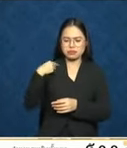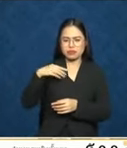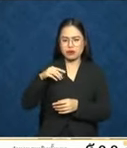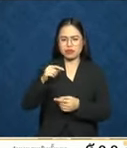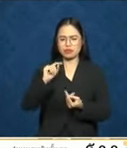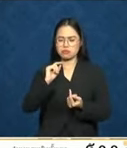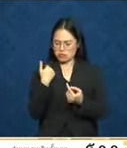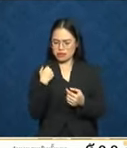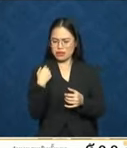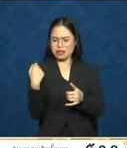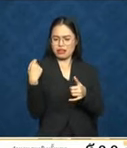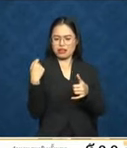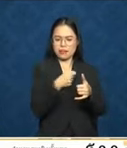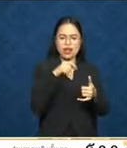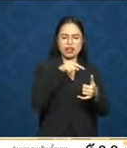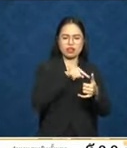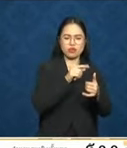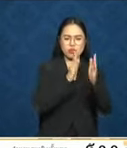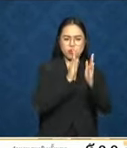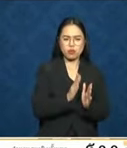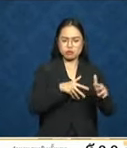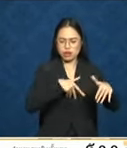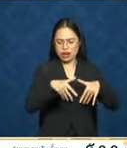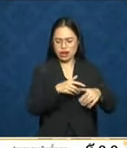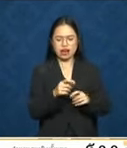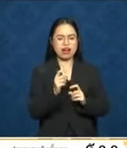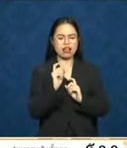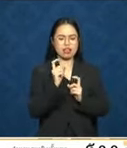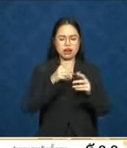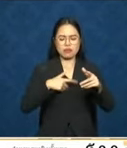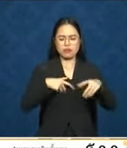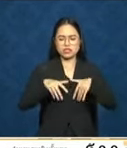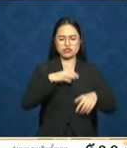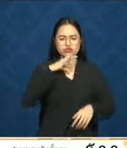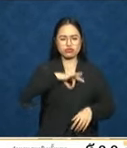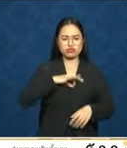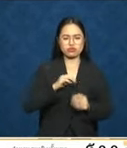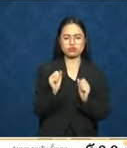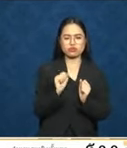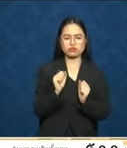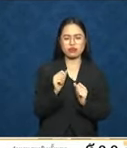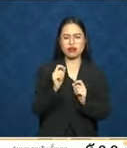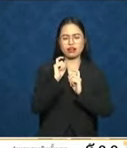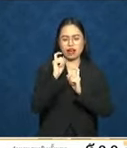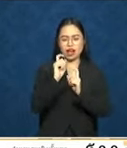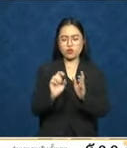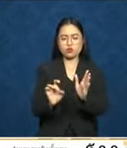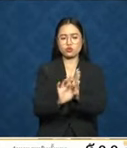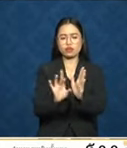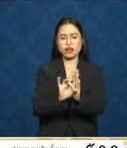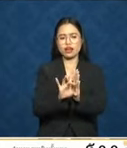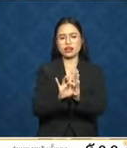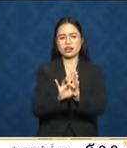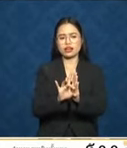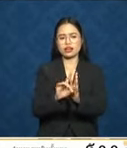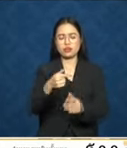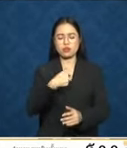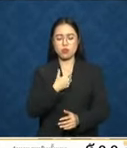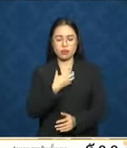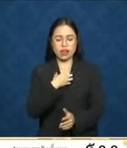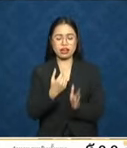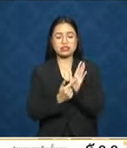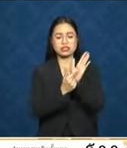ณะความปลอดภัยของชีวิตและทรัพย์สินของประชาชนอยู่ที่ไหนครับสุดท้ายนี้นะครับขอเสน